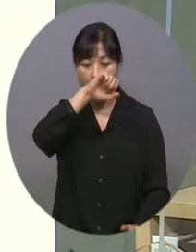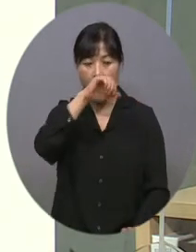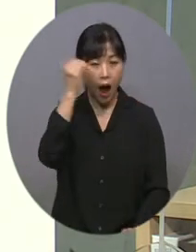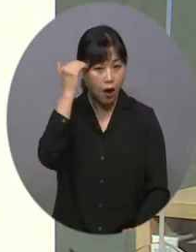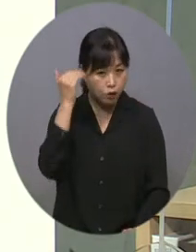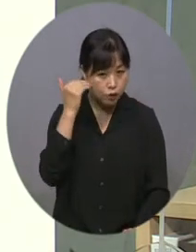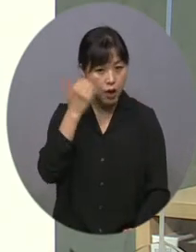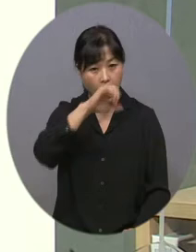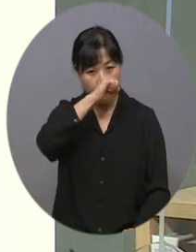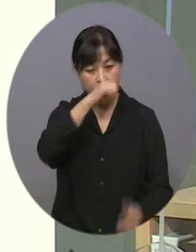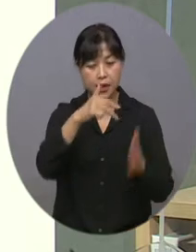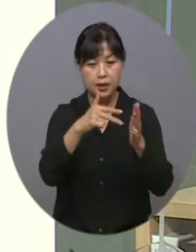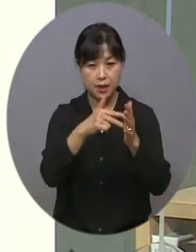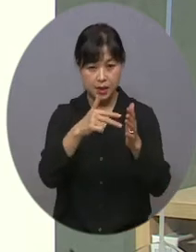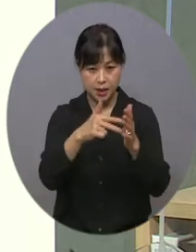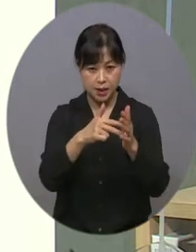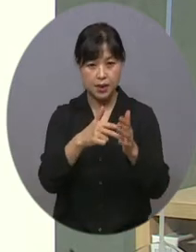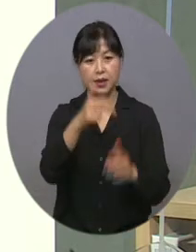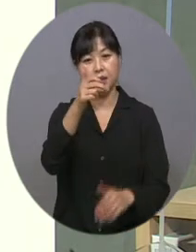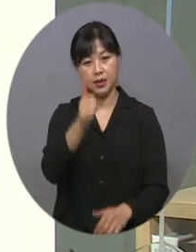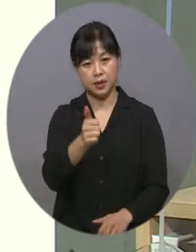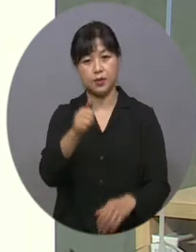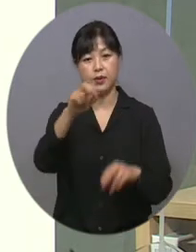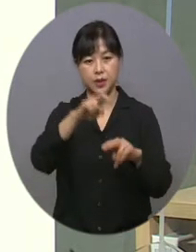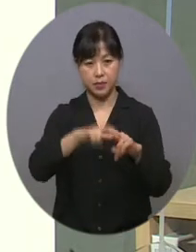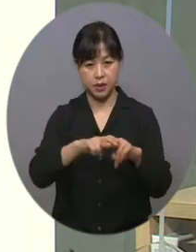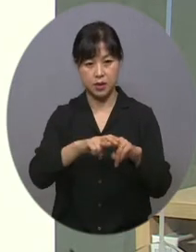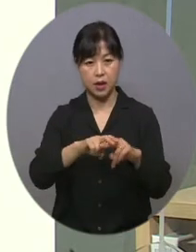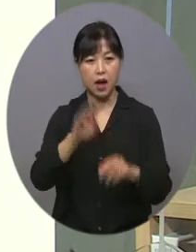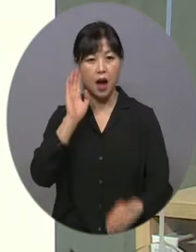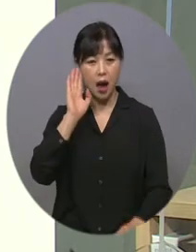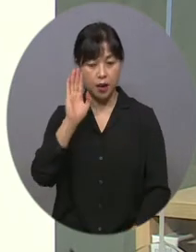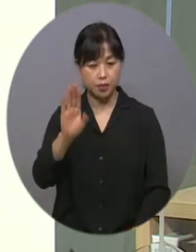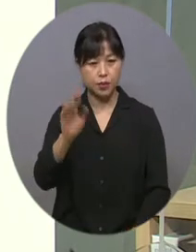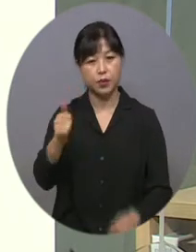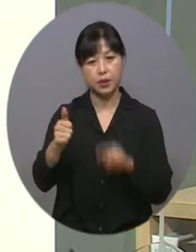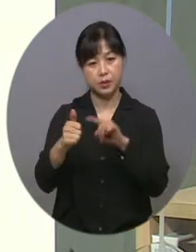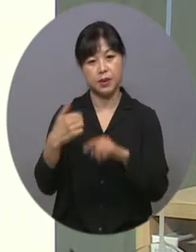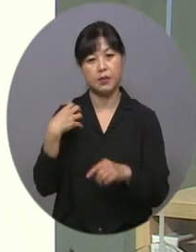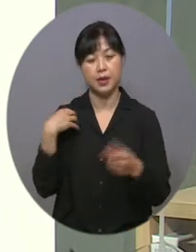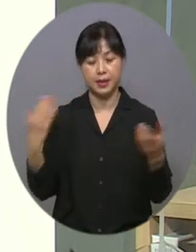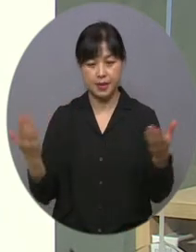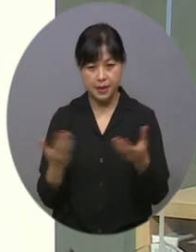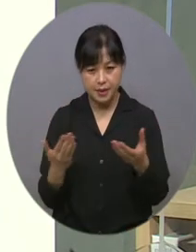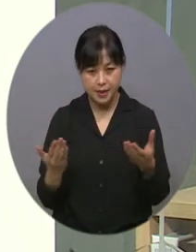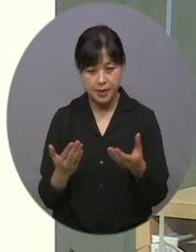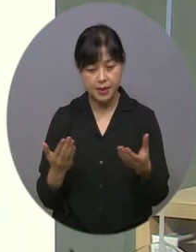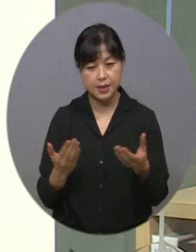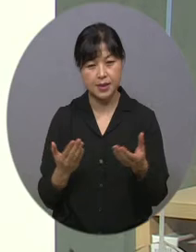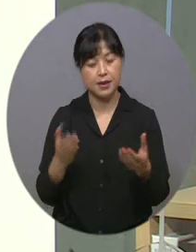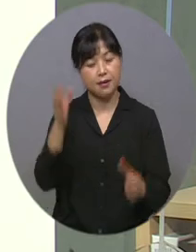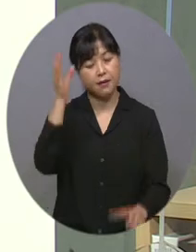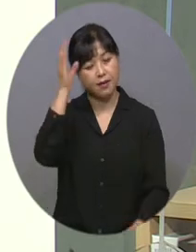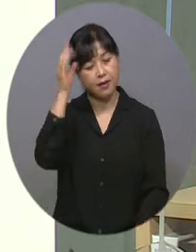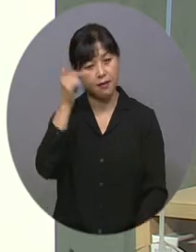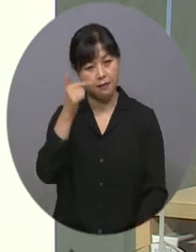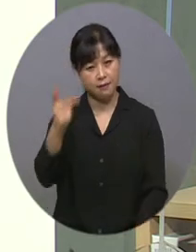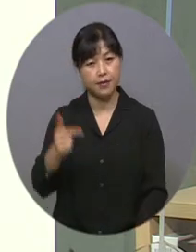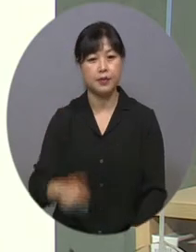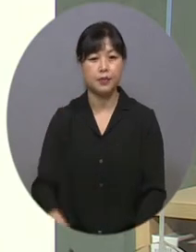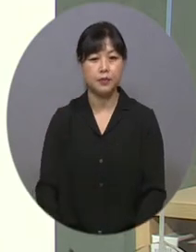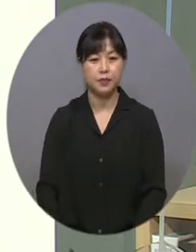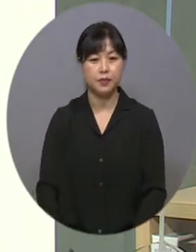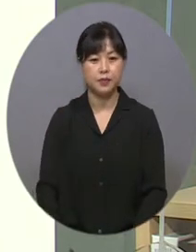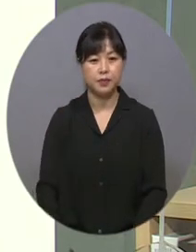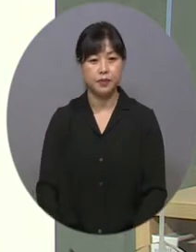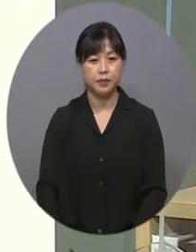한아프리카재단의 이사장으로 취임을 하셔서 앞으로 이분이 해야 할 역할이 굉장히 기대가 됩니다.